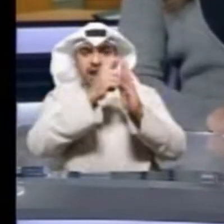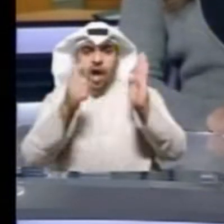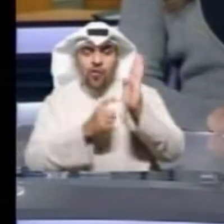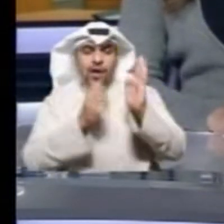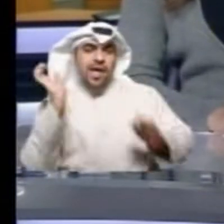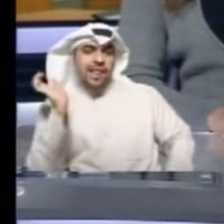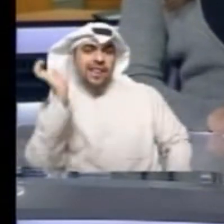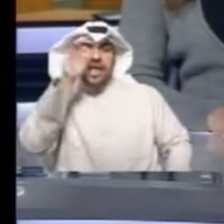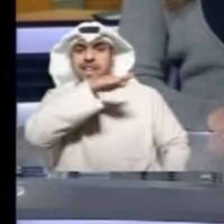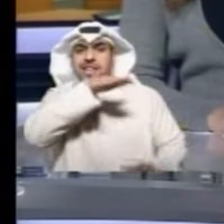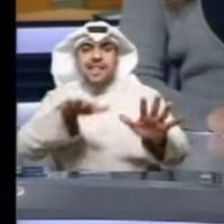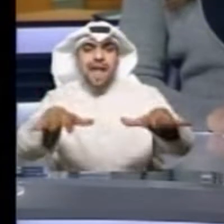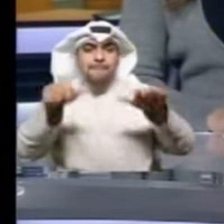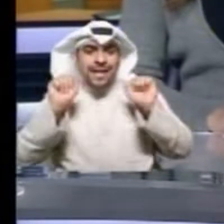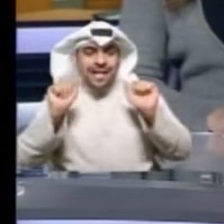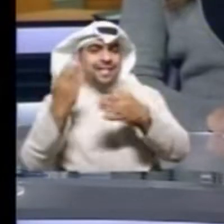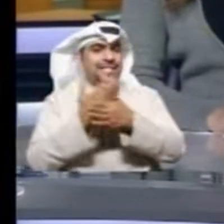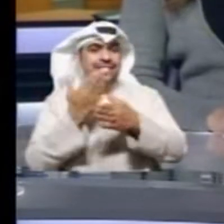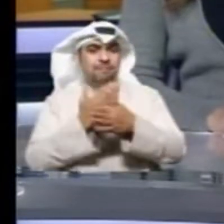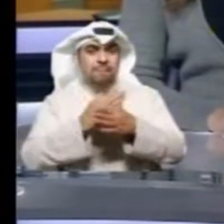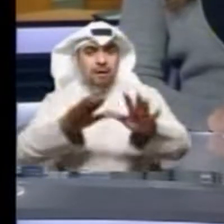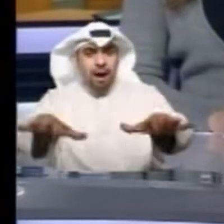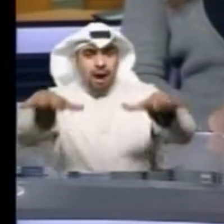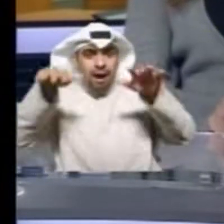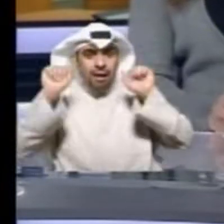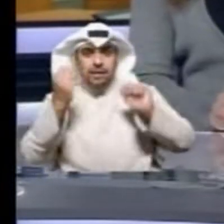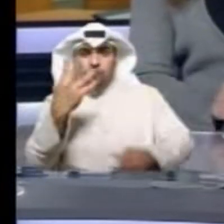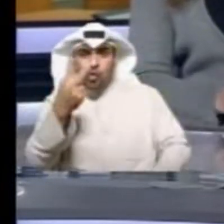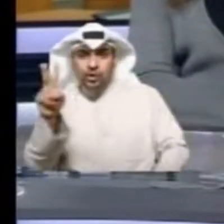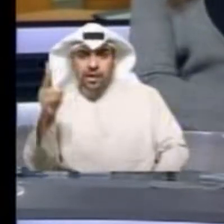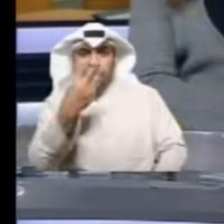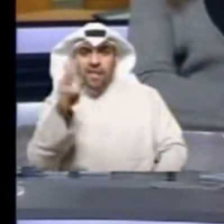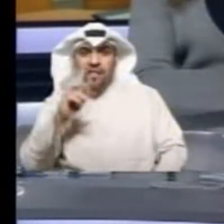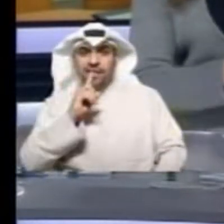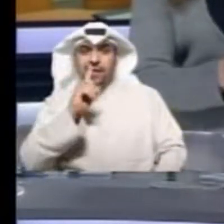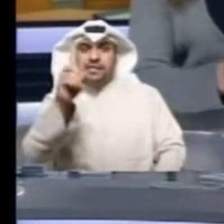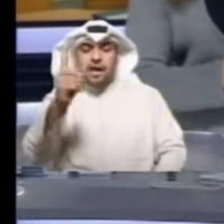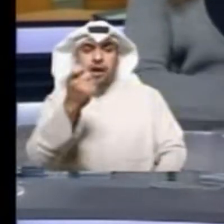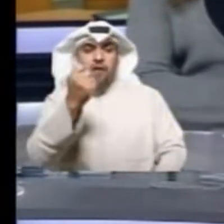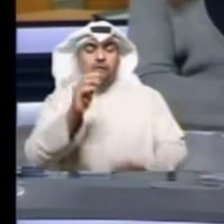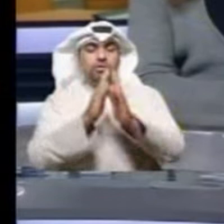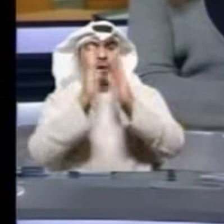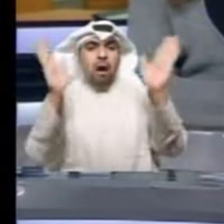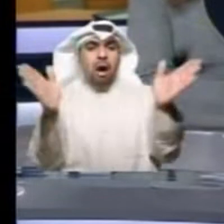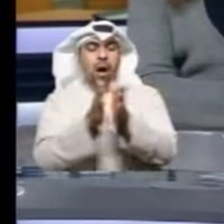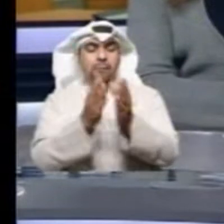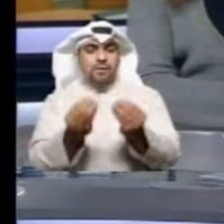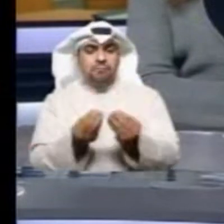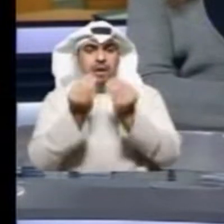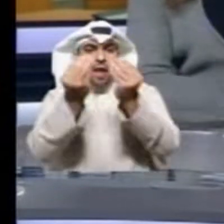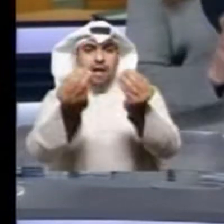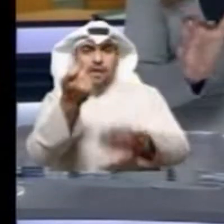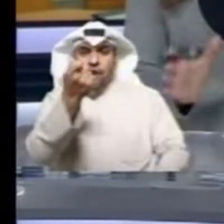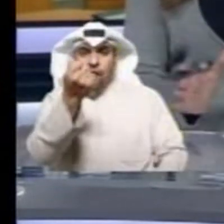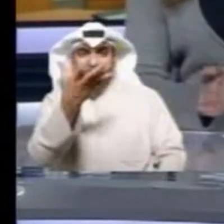العامل مكافأة نهاية الخدمة كاملة عند انتهاء خدمته في الجهة التي يعمل بها دون خصم المبالغ التي تحملتها هذه